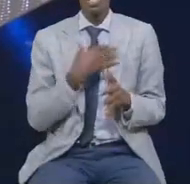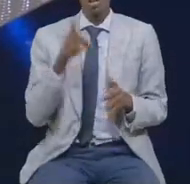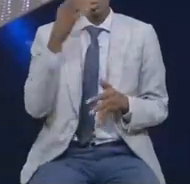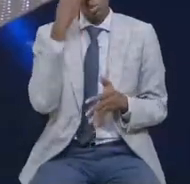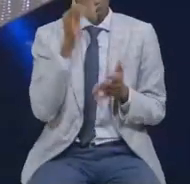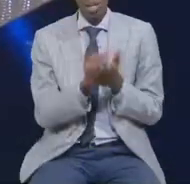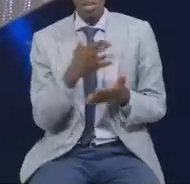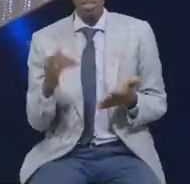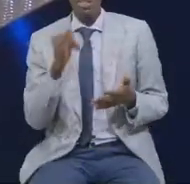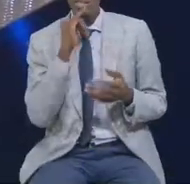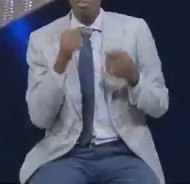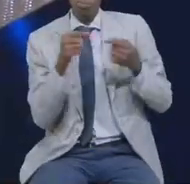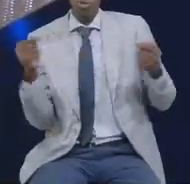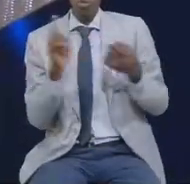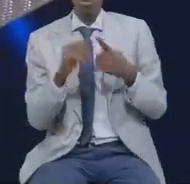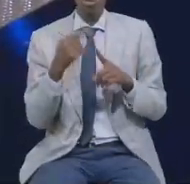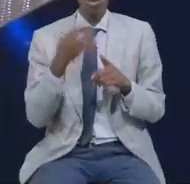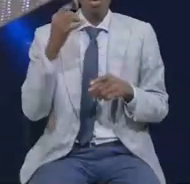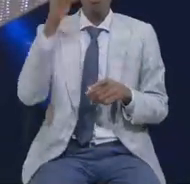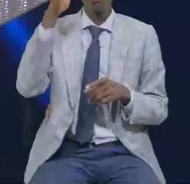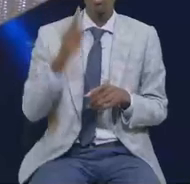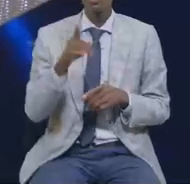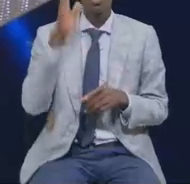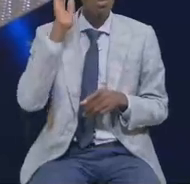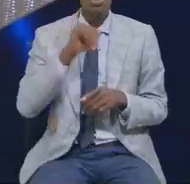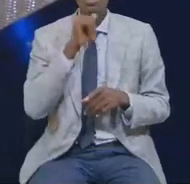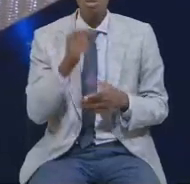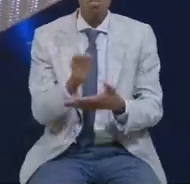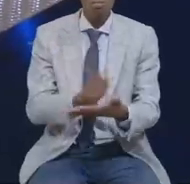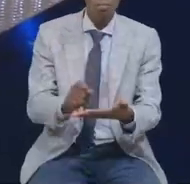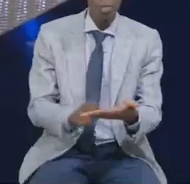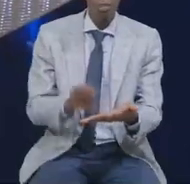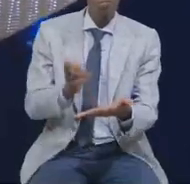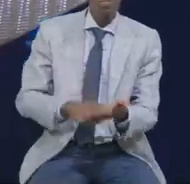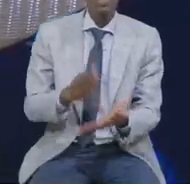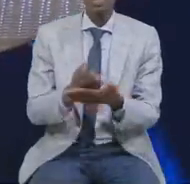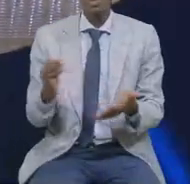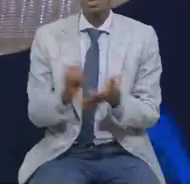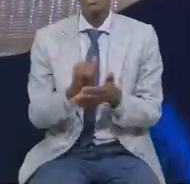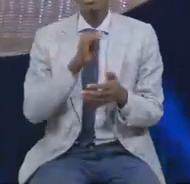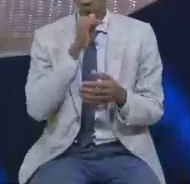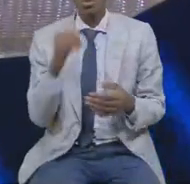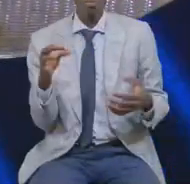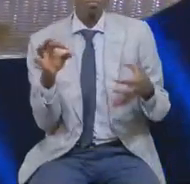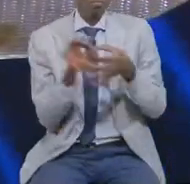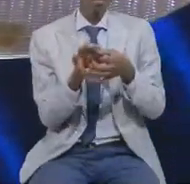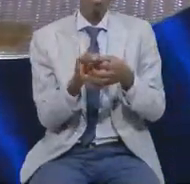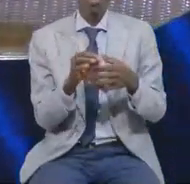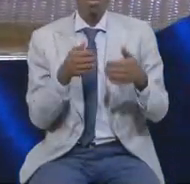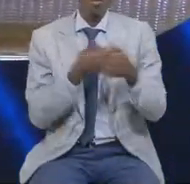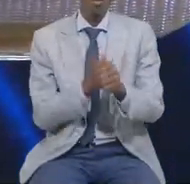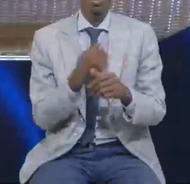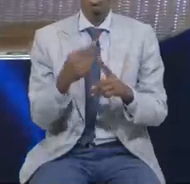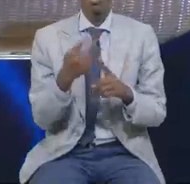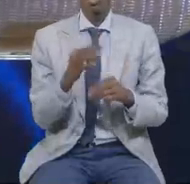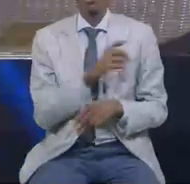Dieu. Tu ne vas rien signer qui soit contraire à la volonté de Dieu. Et puis on te fait pression. Qu'est-ce que tu fais? Mais